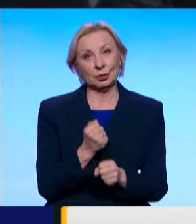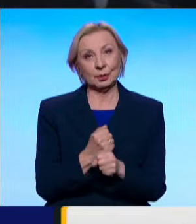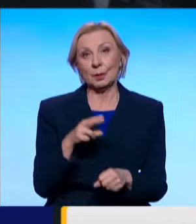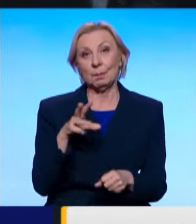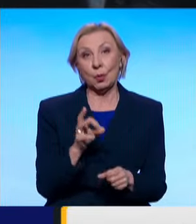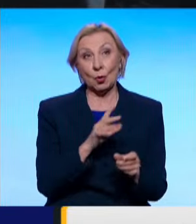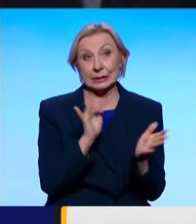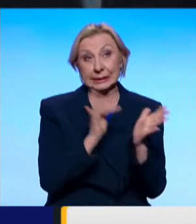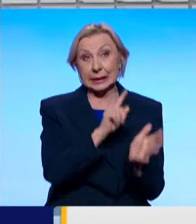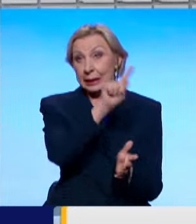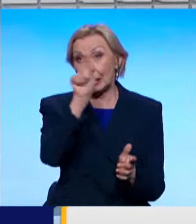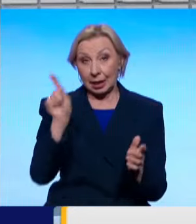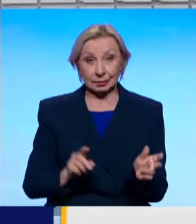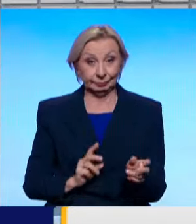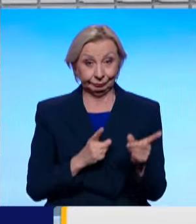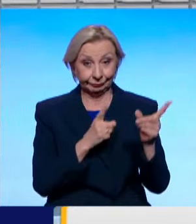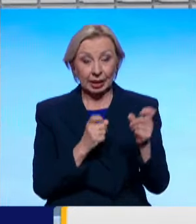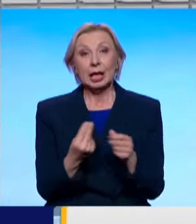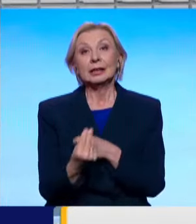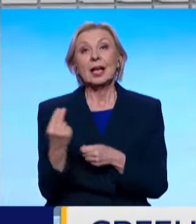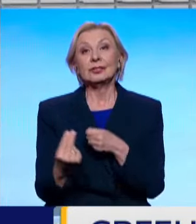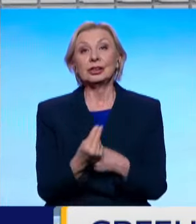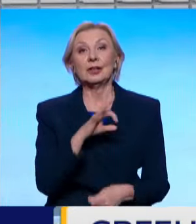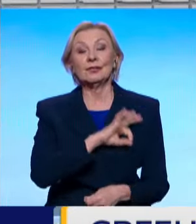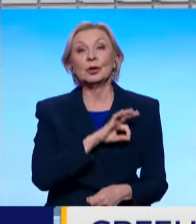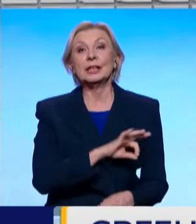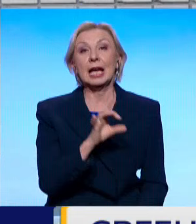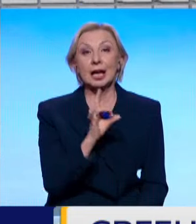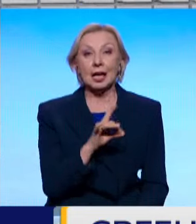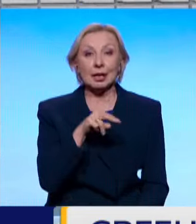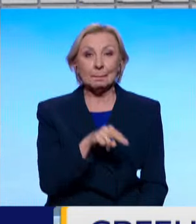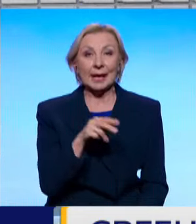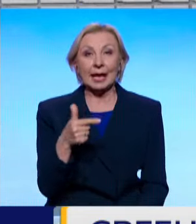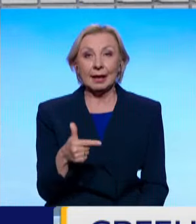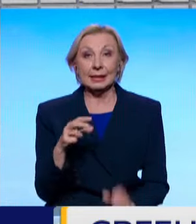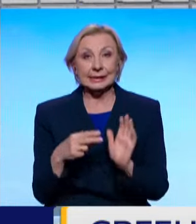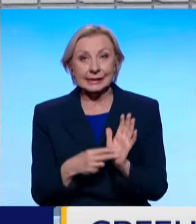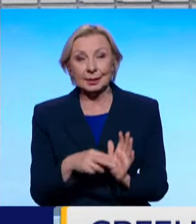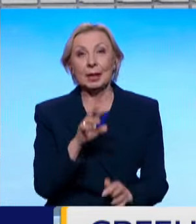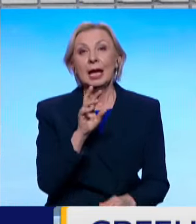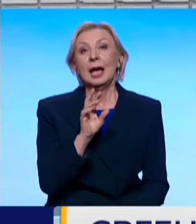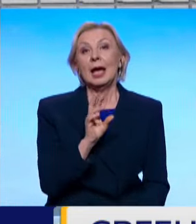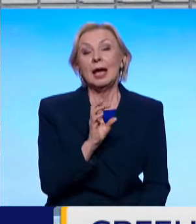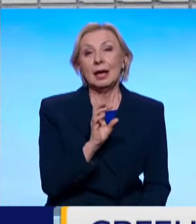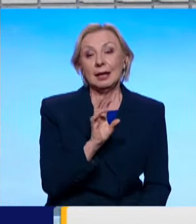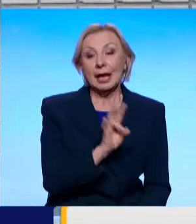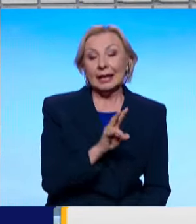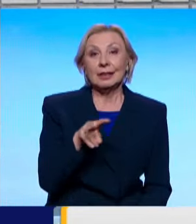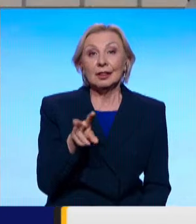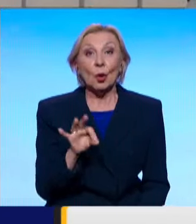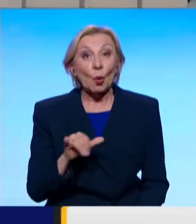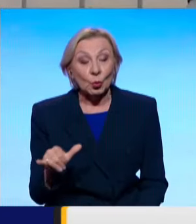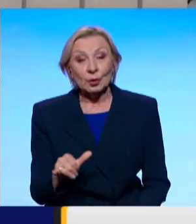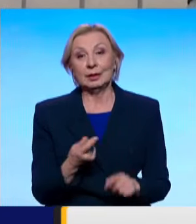по повітряних цілях. Нас навчають володінню РПГ-7, НЛО і іншими засобами, якими